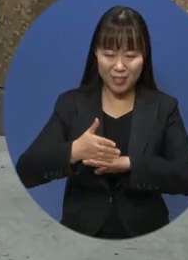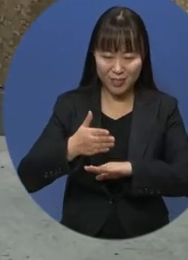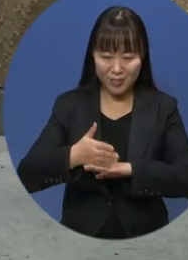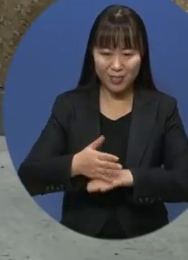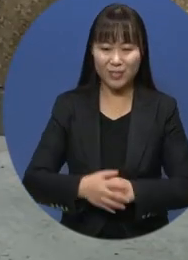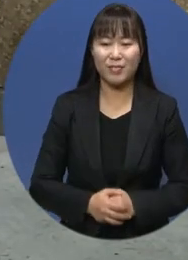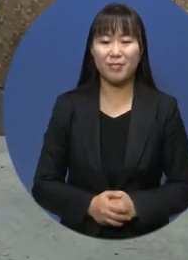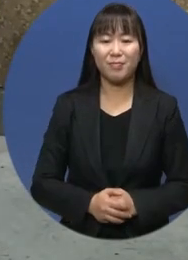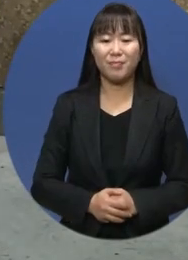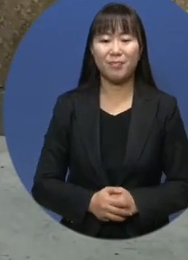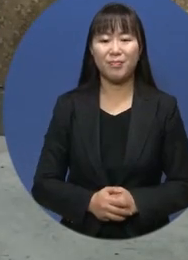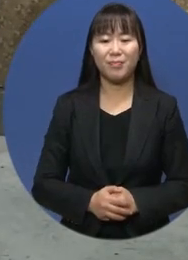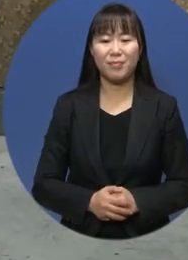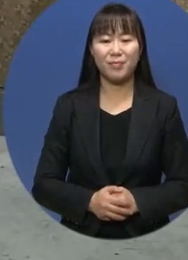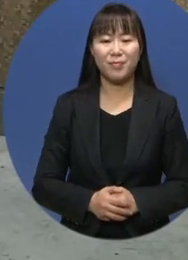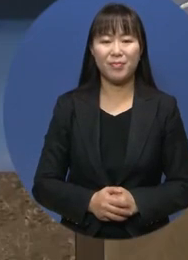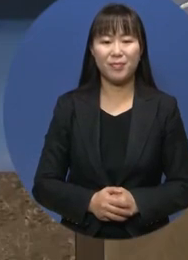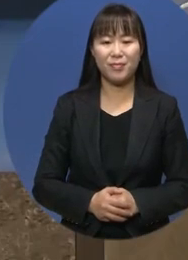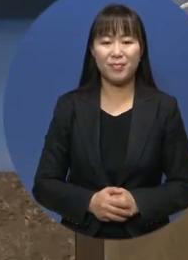고맙습니다